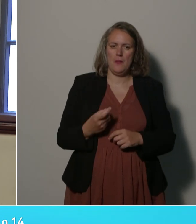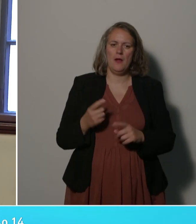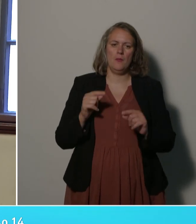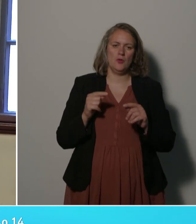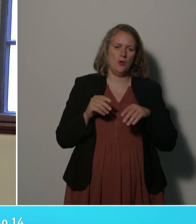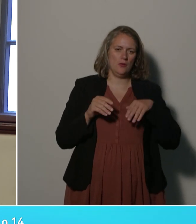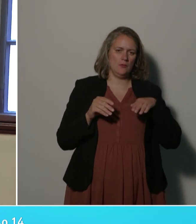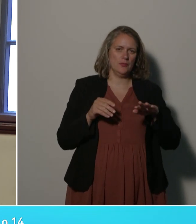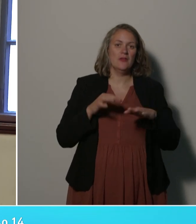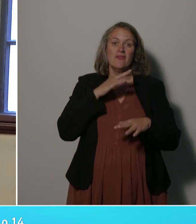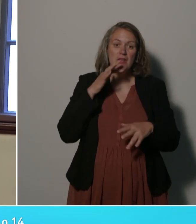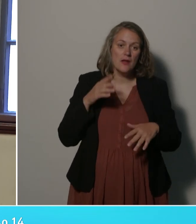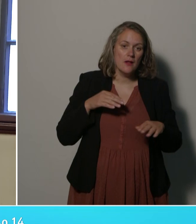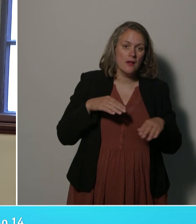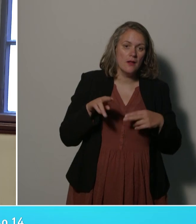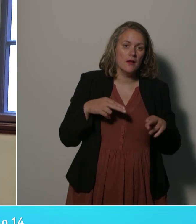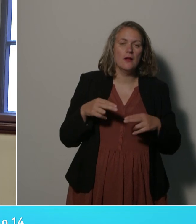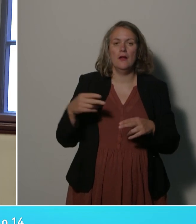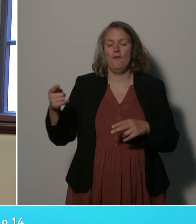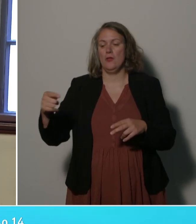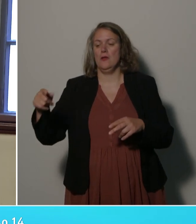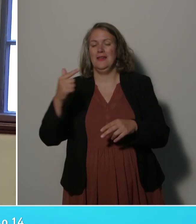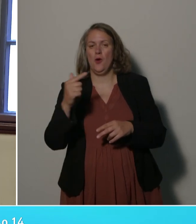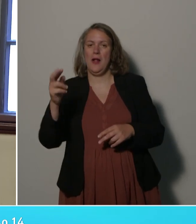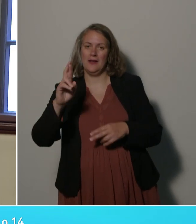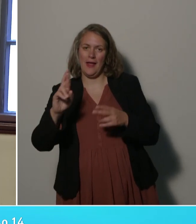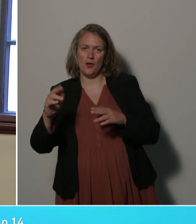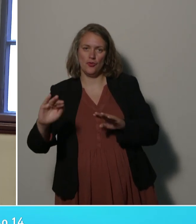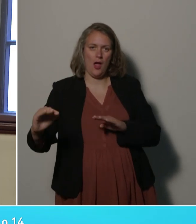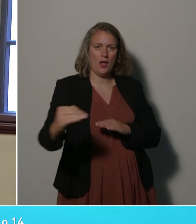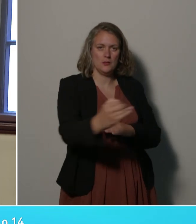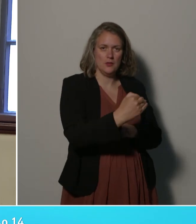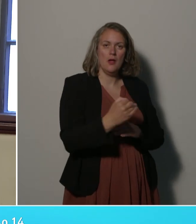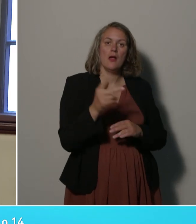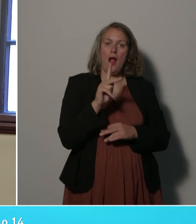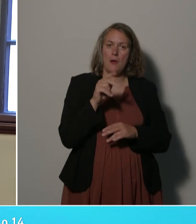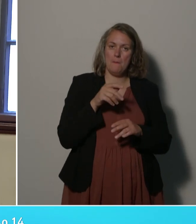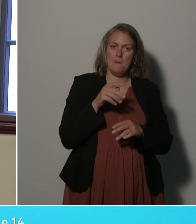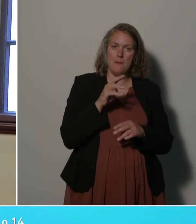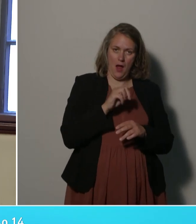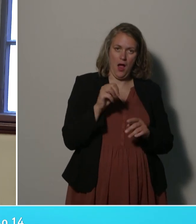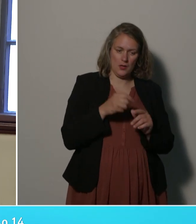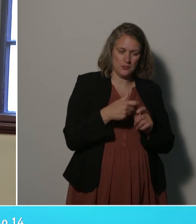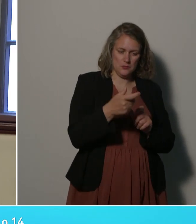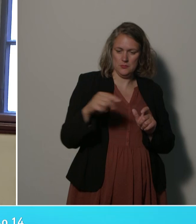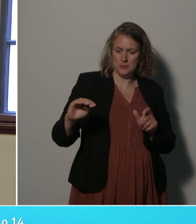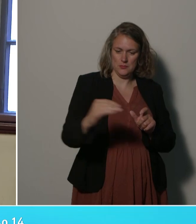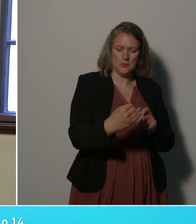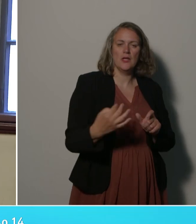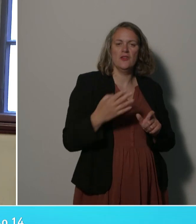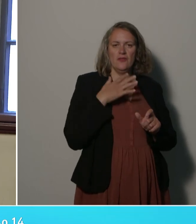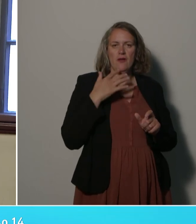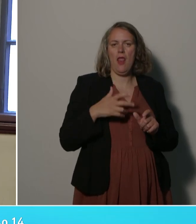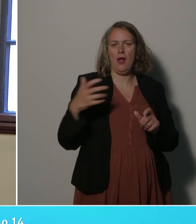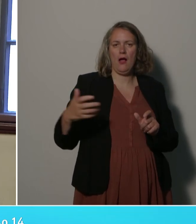großes Verkehrsaufkommen ist, zurück auf die Karl-Marx-Straße, dass dann eine längere Grünphase dort entsteht. Aber das betrifft alles das Wie.